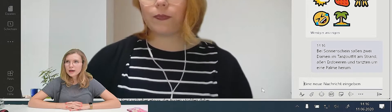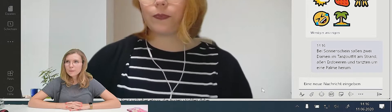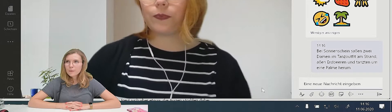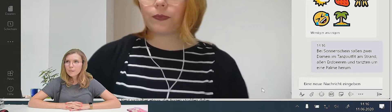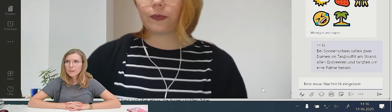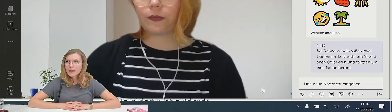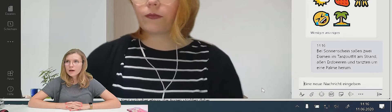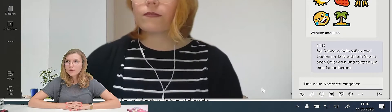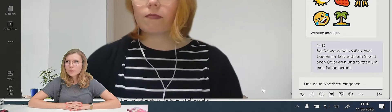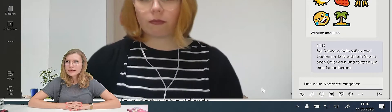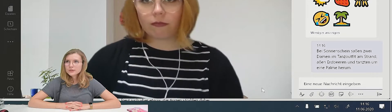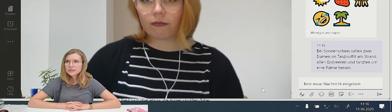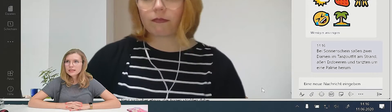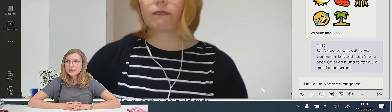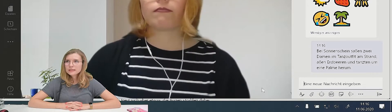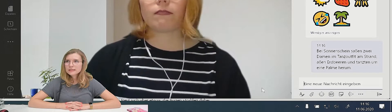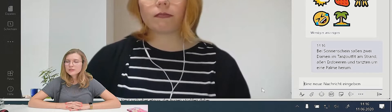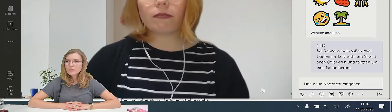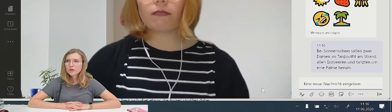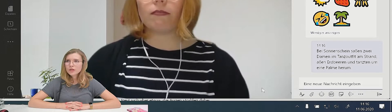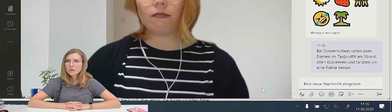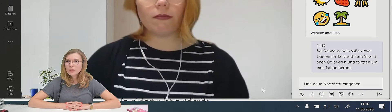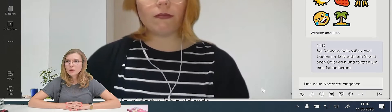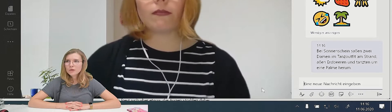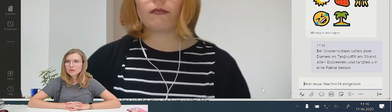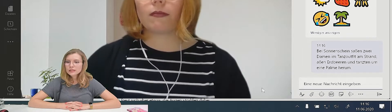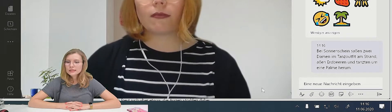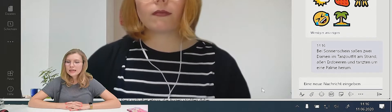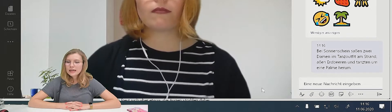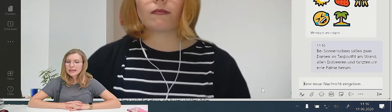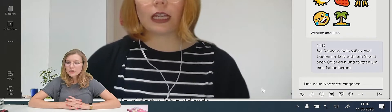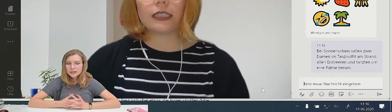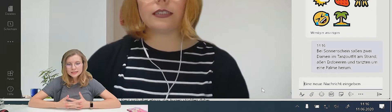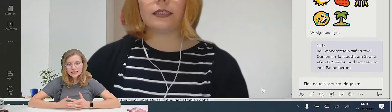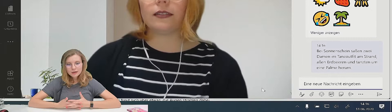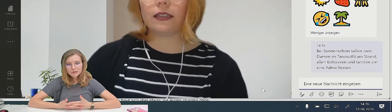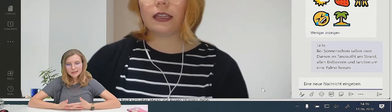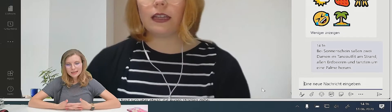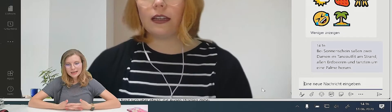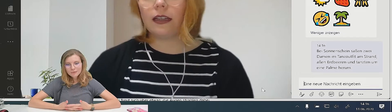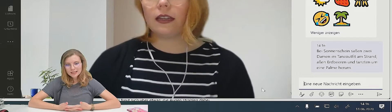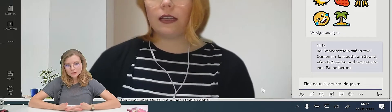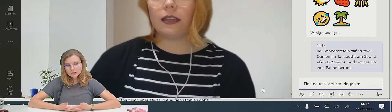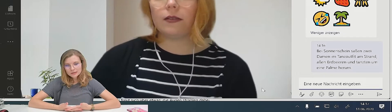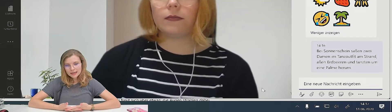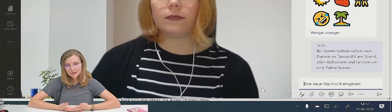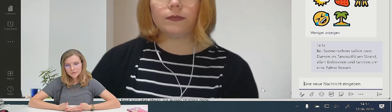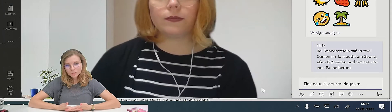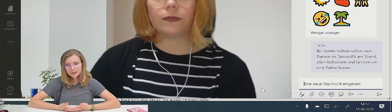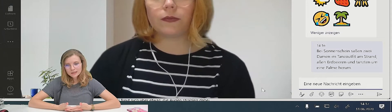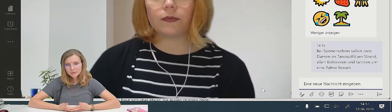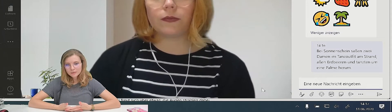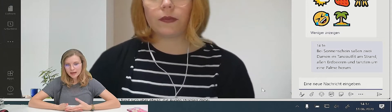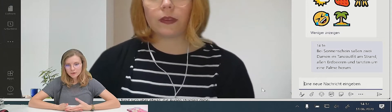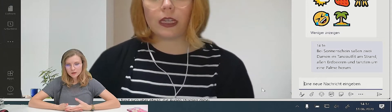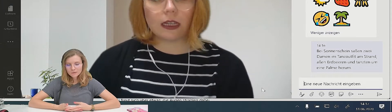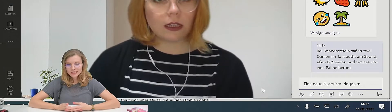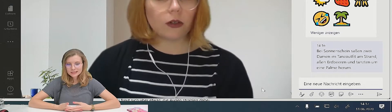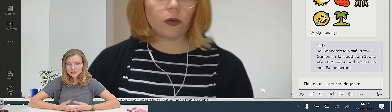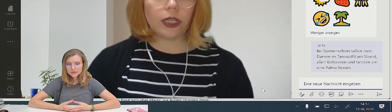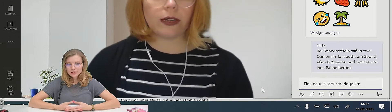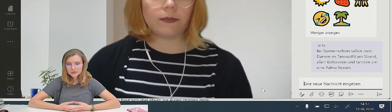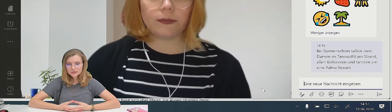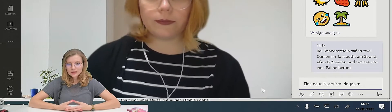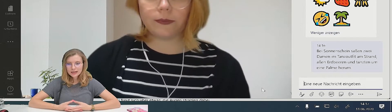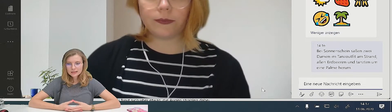viel Vorbereitungszeit. Das heißt, wir bräuchten nur die Emojis. Ich könnte jetzt ja mal vielleicht einmal ganz kurz zeigen, wo man die herbekommt, weil das